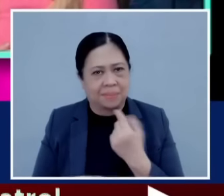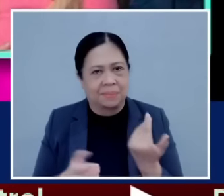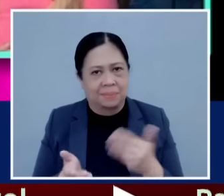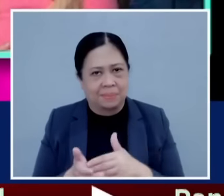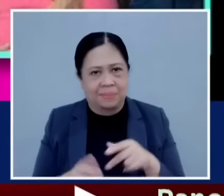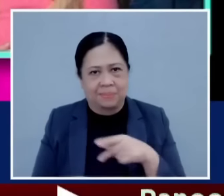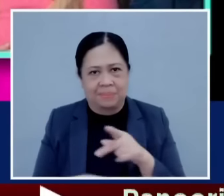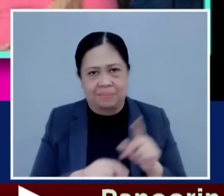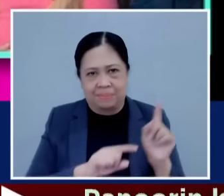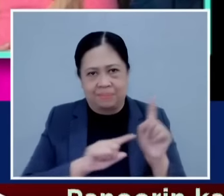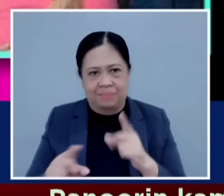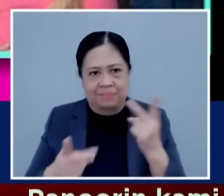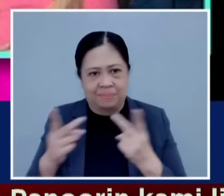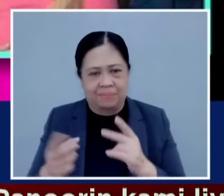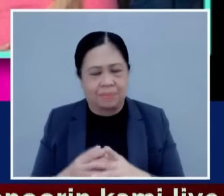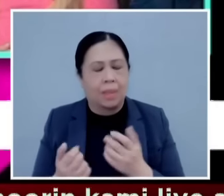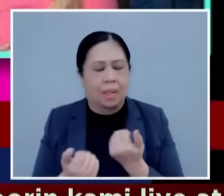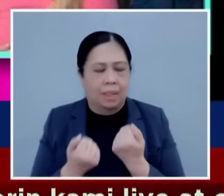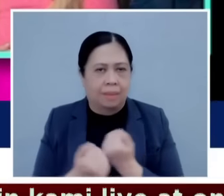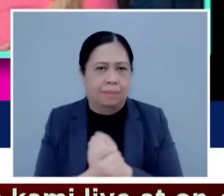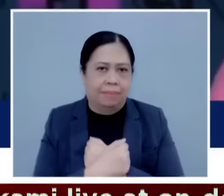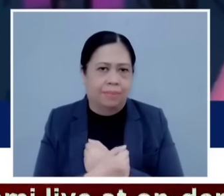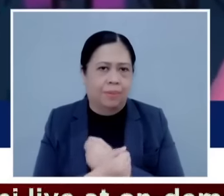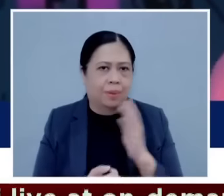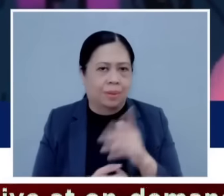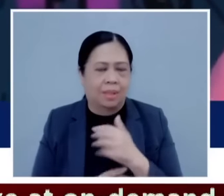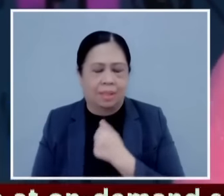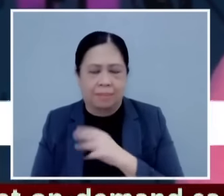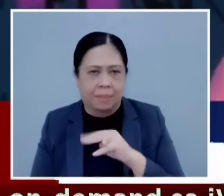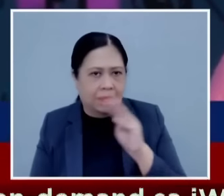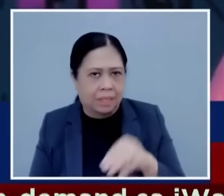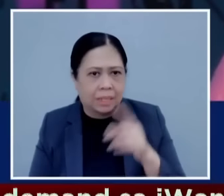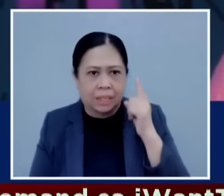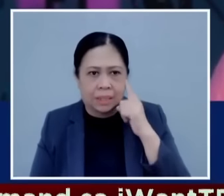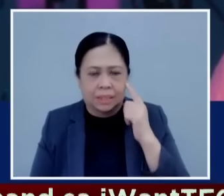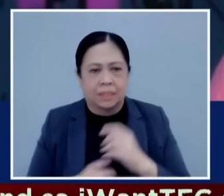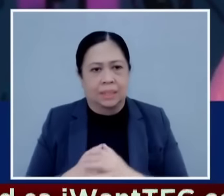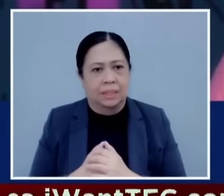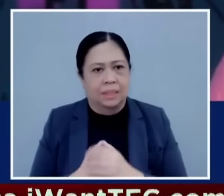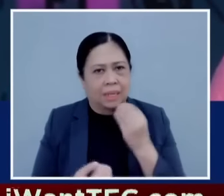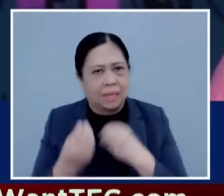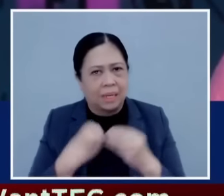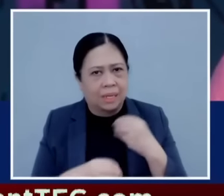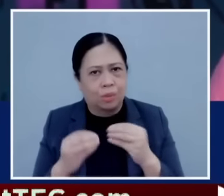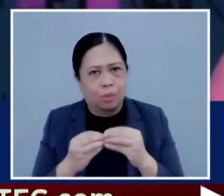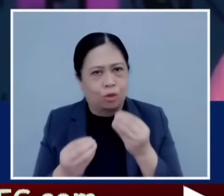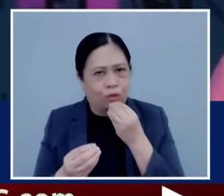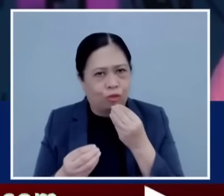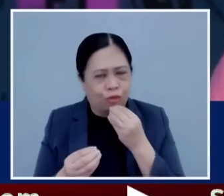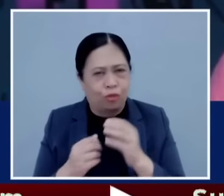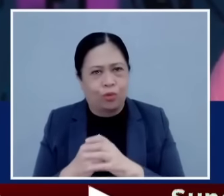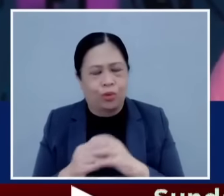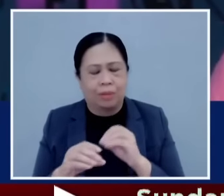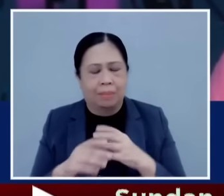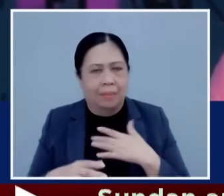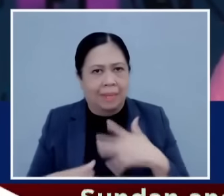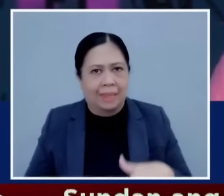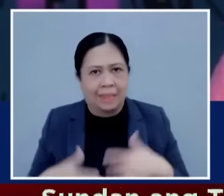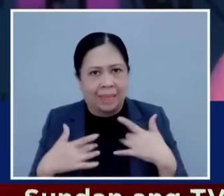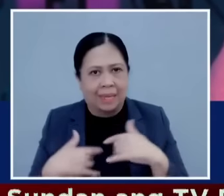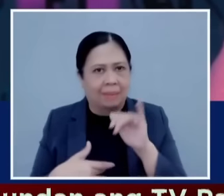bansa. I'd love to come back. I loved Manila. I think I ate more food than I ever have in my life in